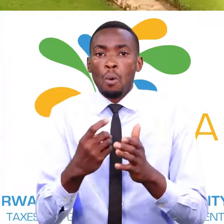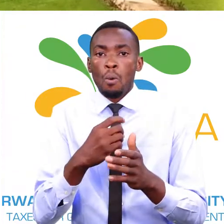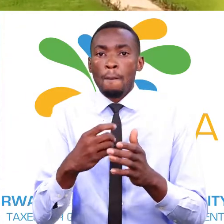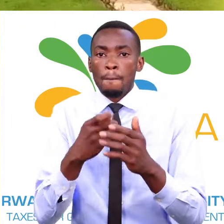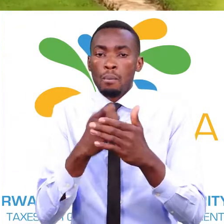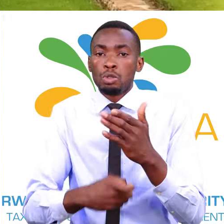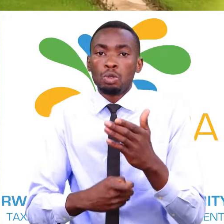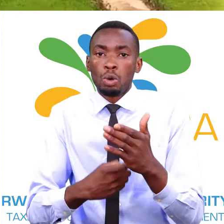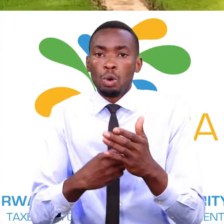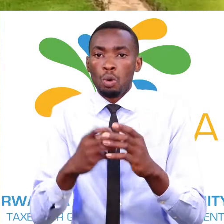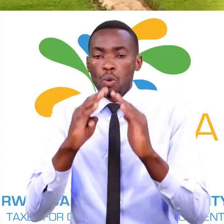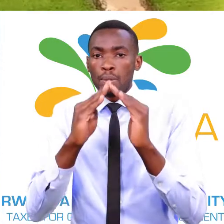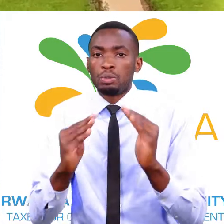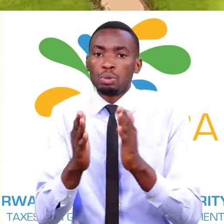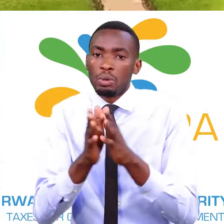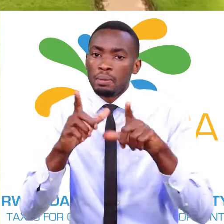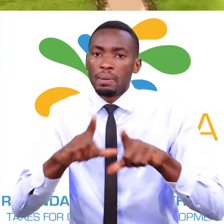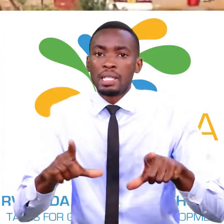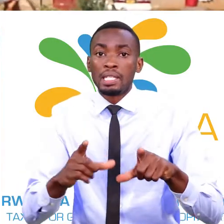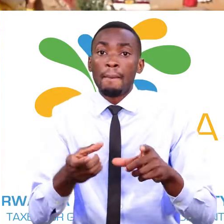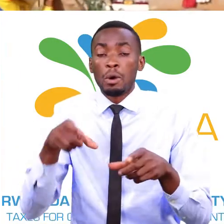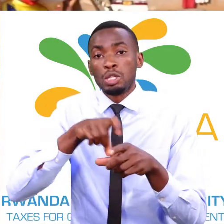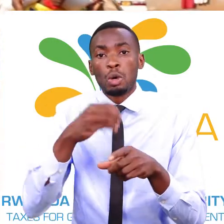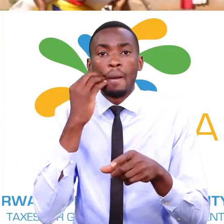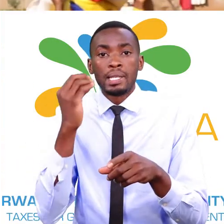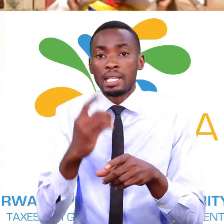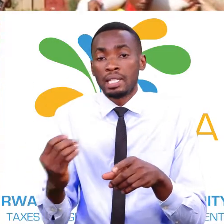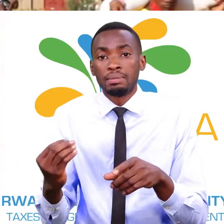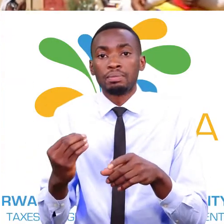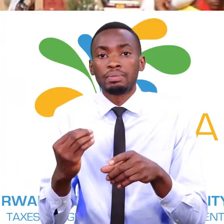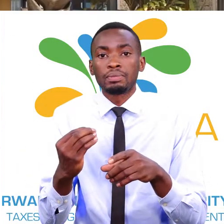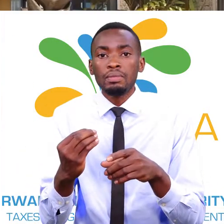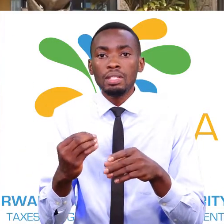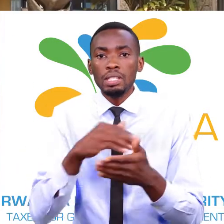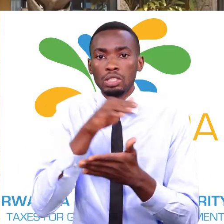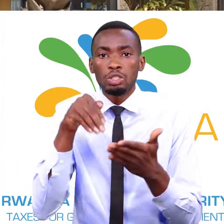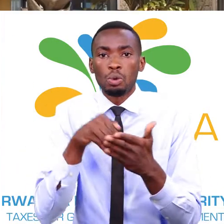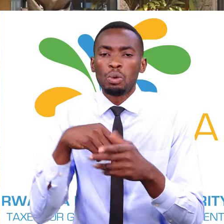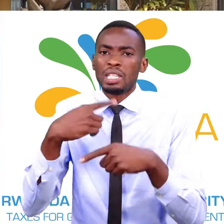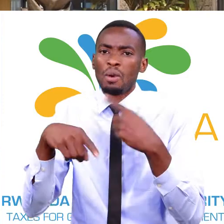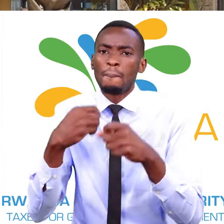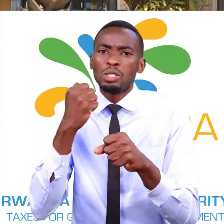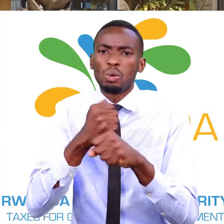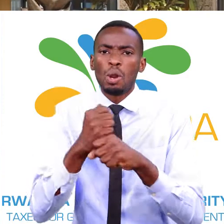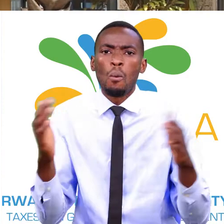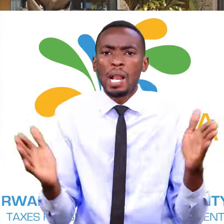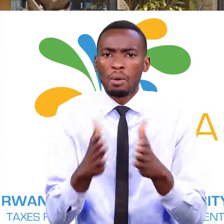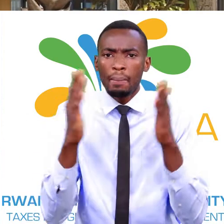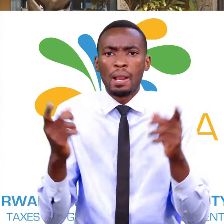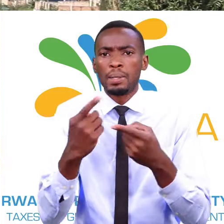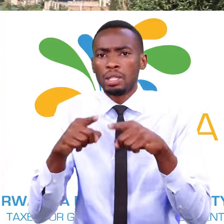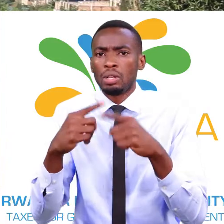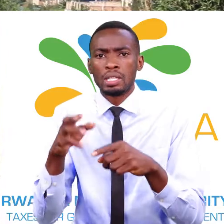igihe gisanzwe cyo kuba warishyuriweho cyarongerewe amezi ane, ikigo cy'imisoro n'amahoro cyakomeje gukora n'ubukangurambaga